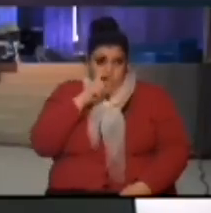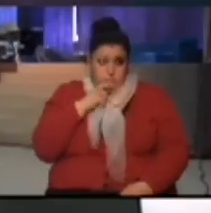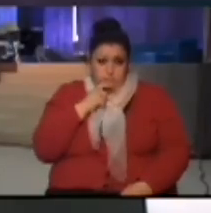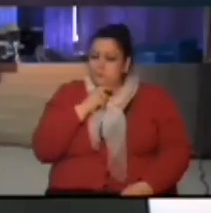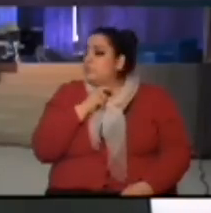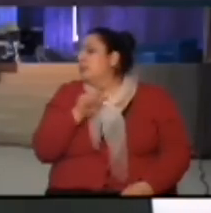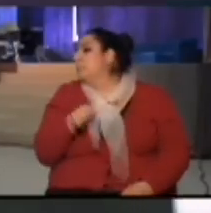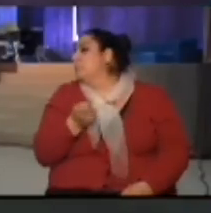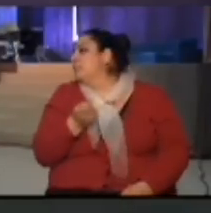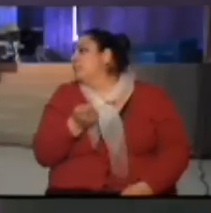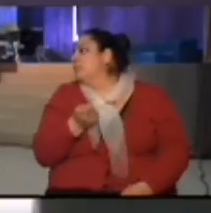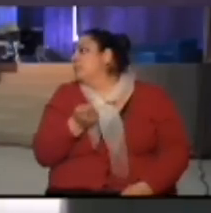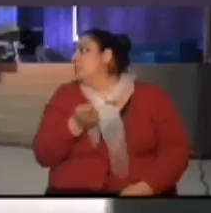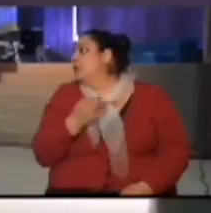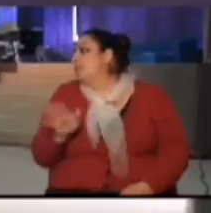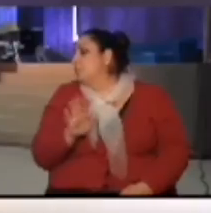չխկլը փակ,